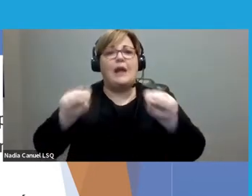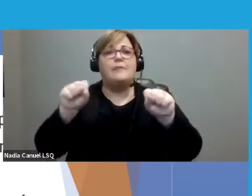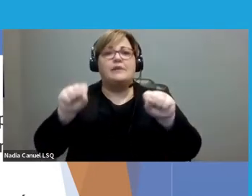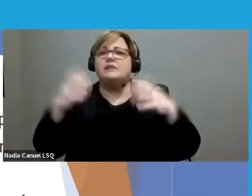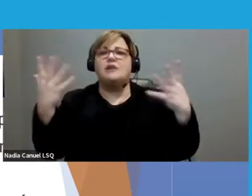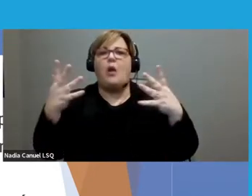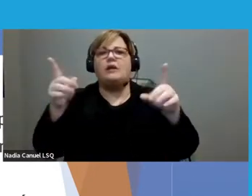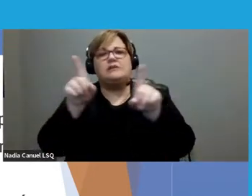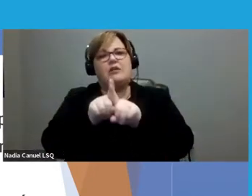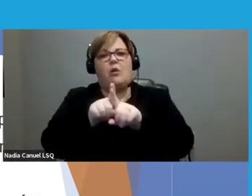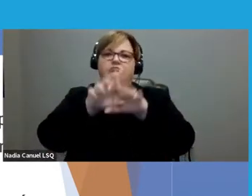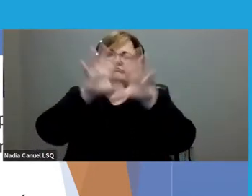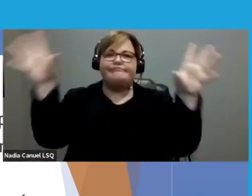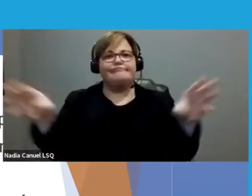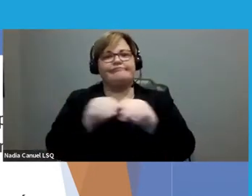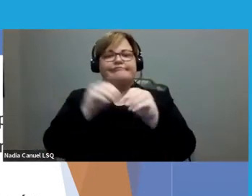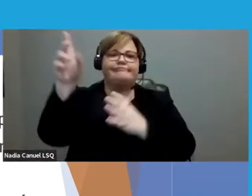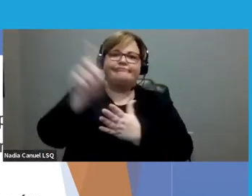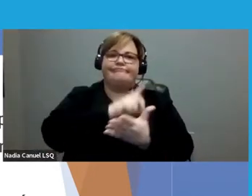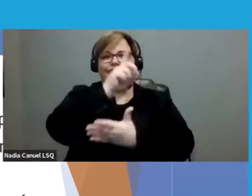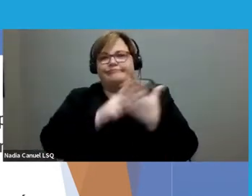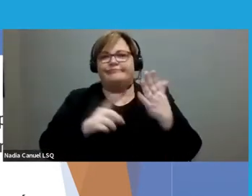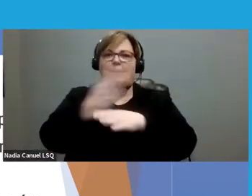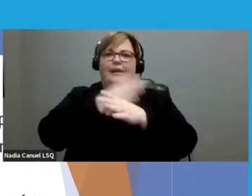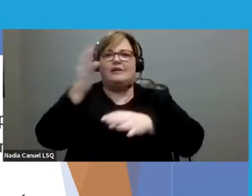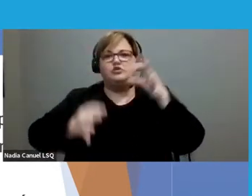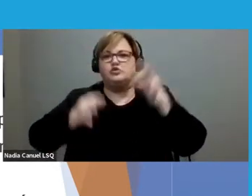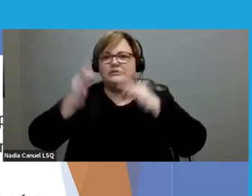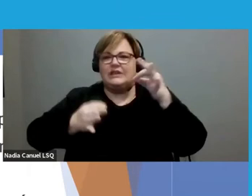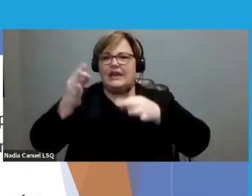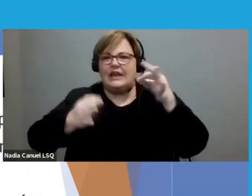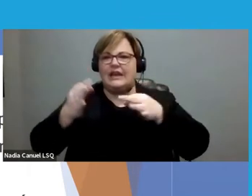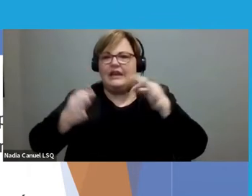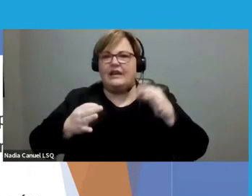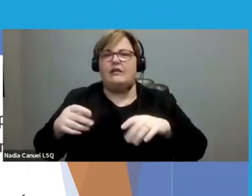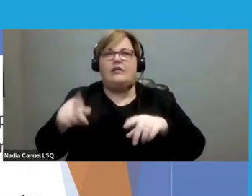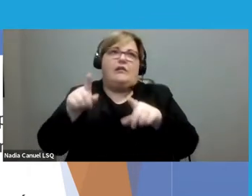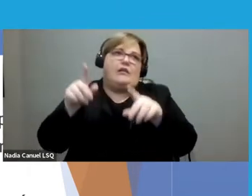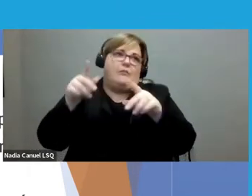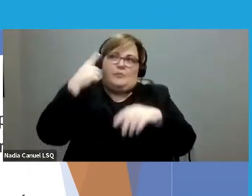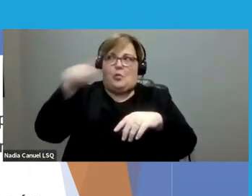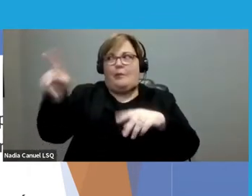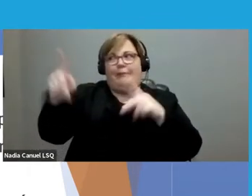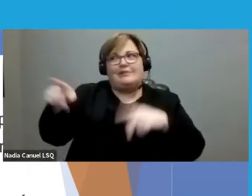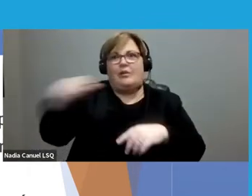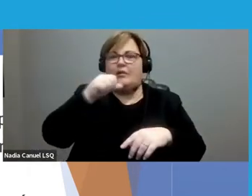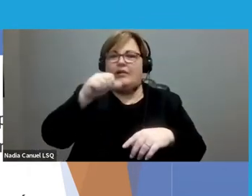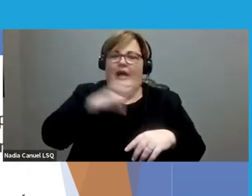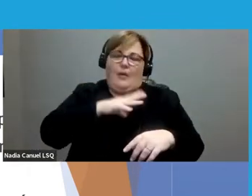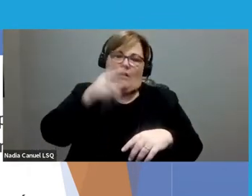donc l'ensemble des préjugés envers les personnes en situation de handicap.